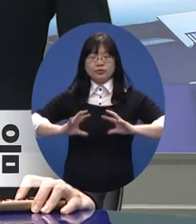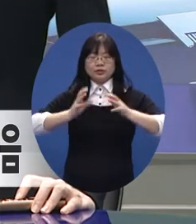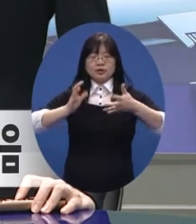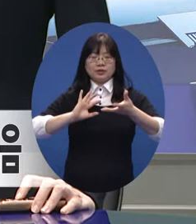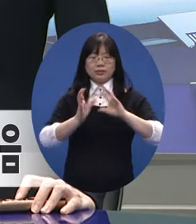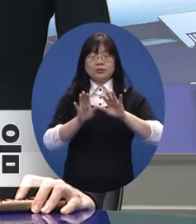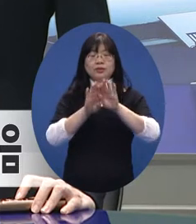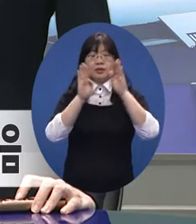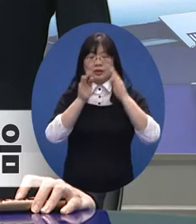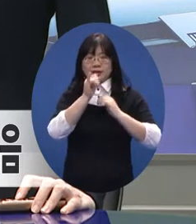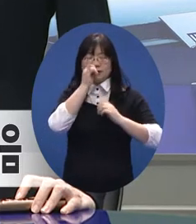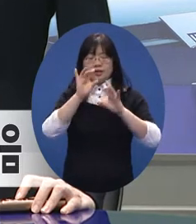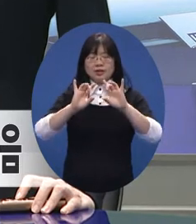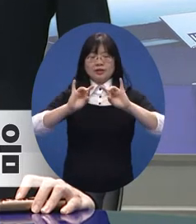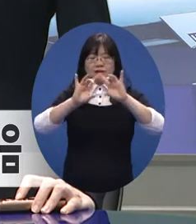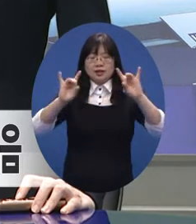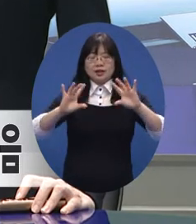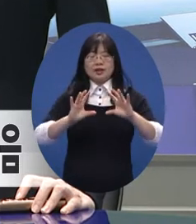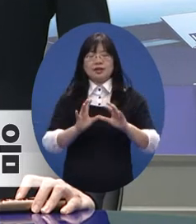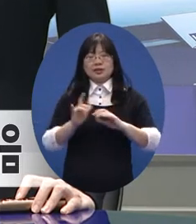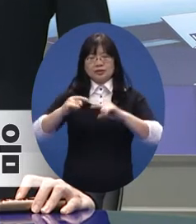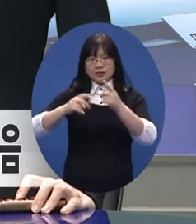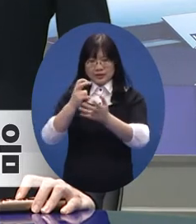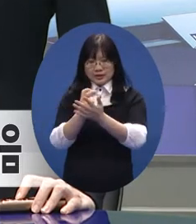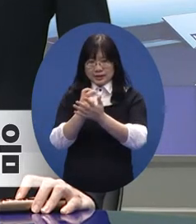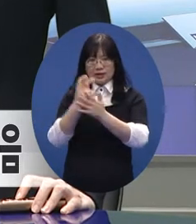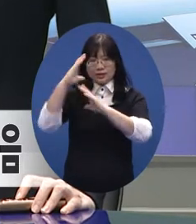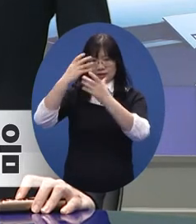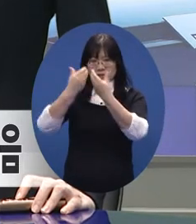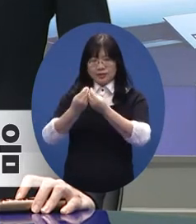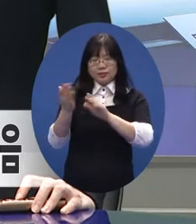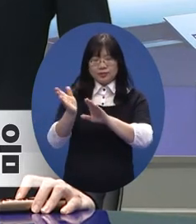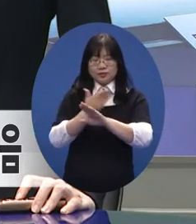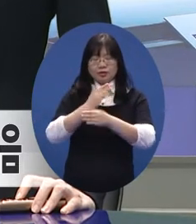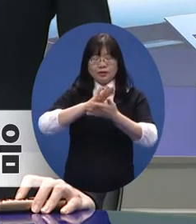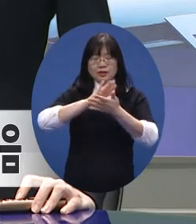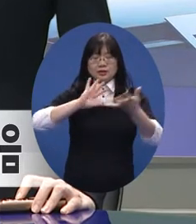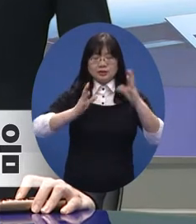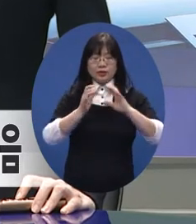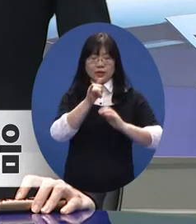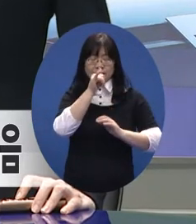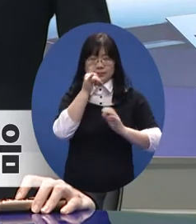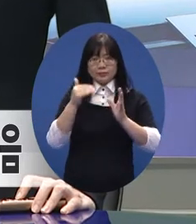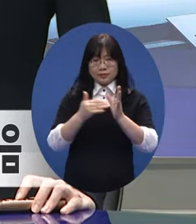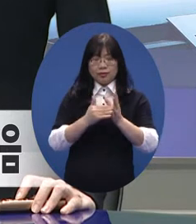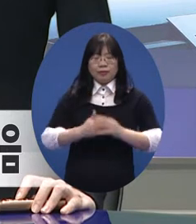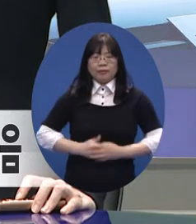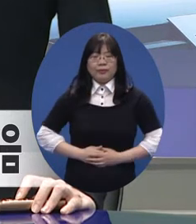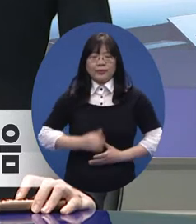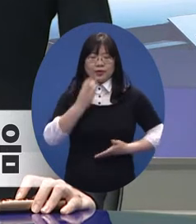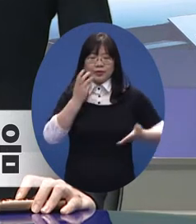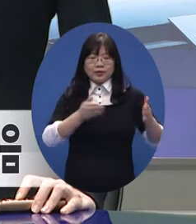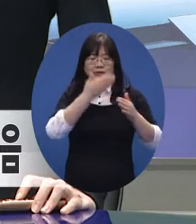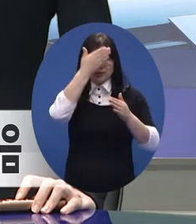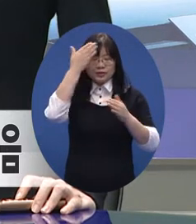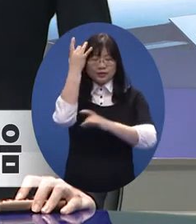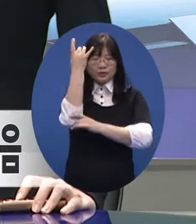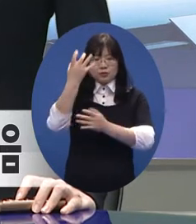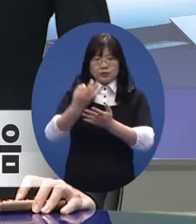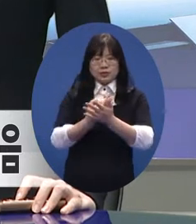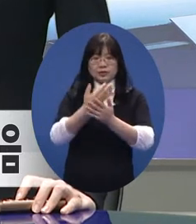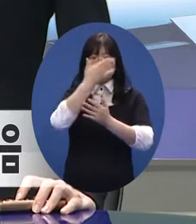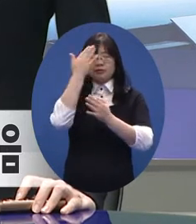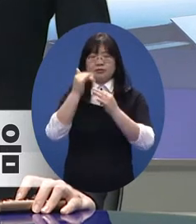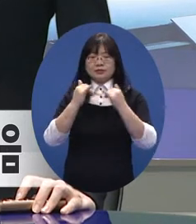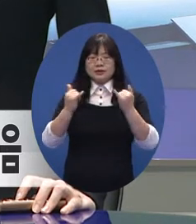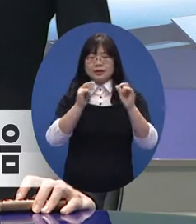컨퍼런스가 열렸습니다. 각국의 정책 실험 사례부터 여러 내용으로 열띤 토론이 펼쳐졌는데요. 경기도의 청년